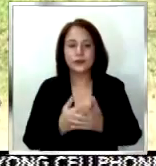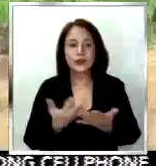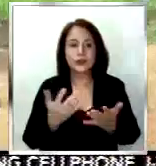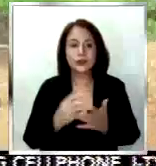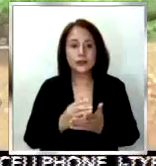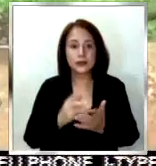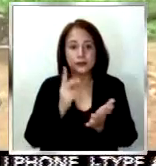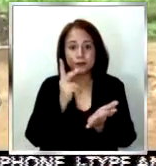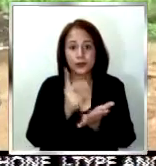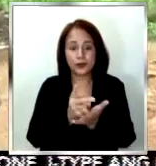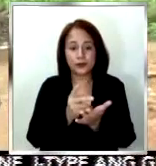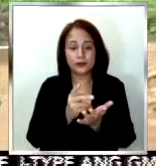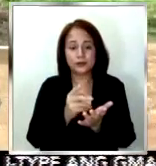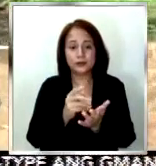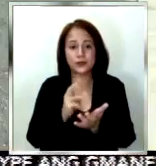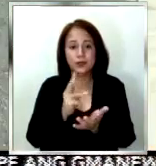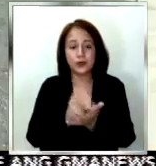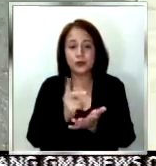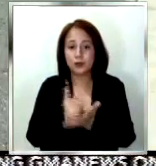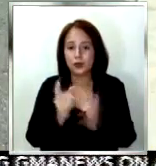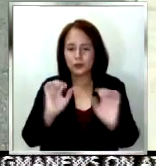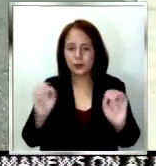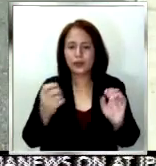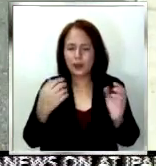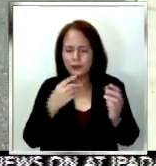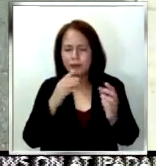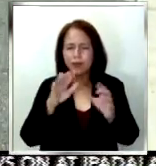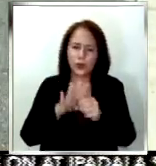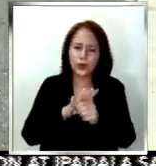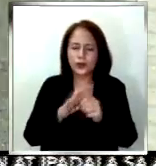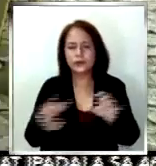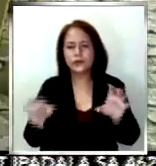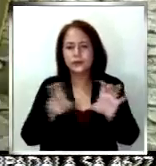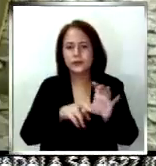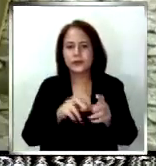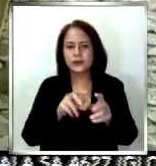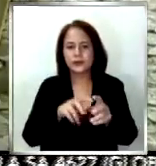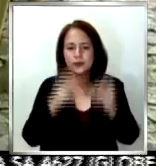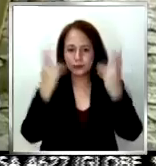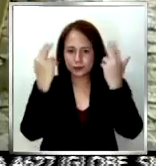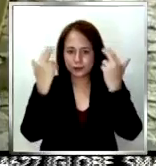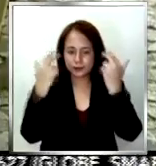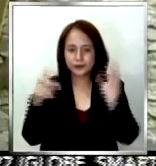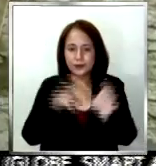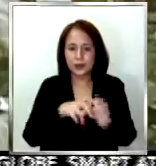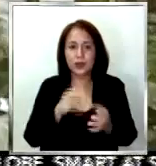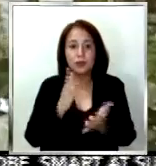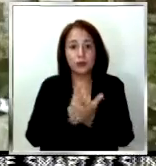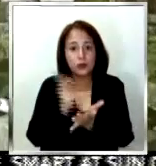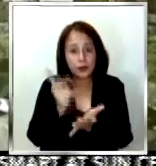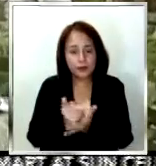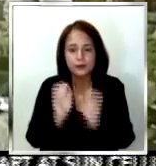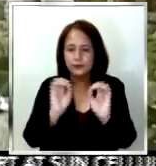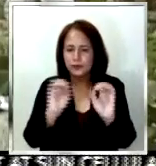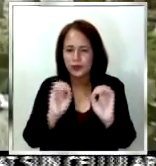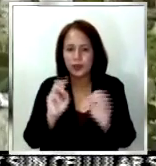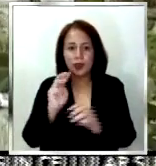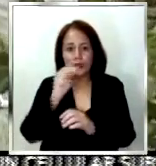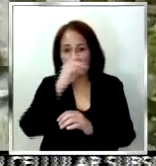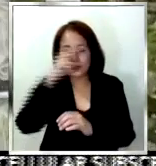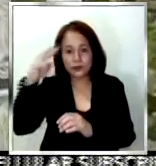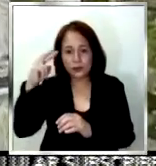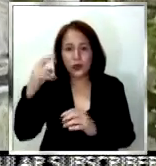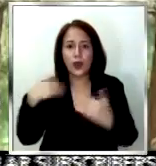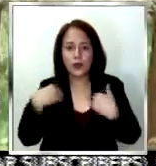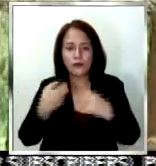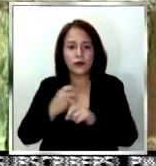lokal na residente na nag-horseback riding. Wala rin masyadong tao sa Burnham Park. Sa Mines View Park, may naabutan kaming mga taga Pangasinan pero hindi raw sila